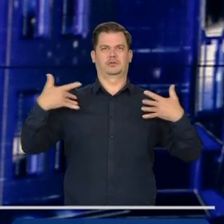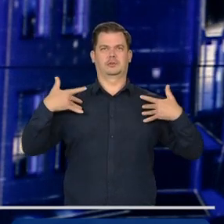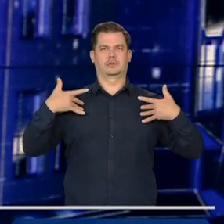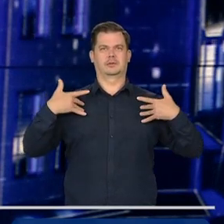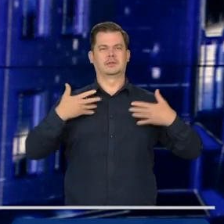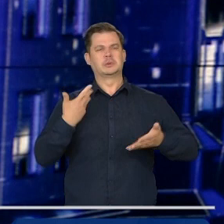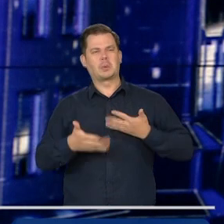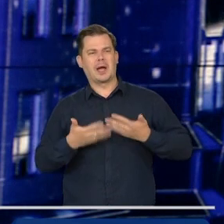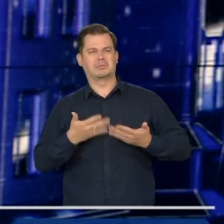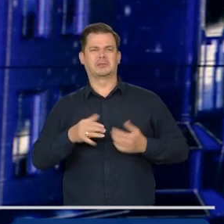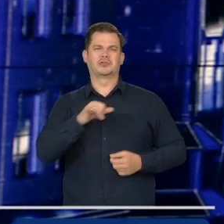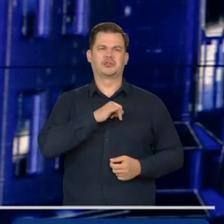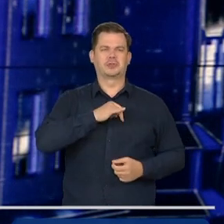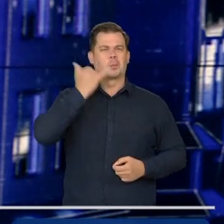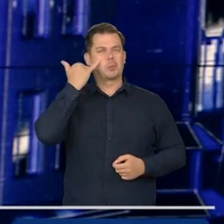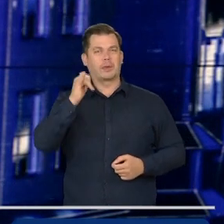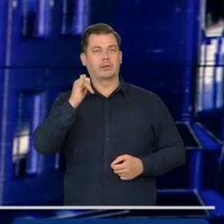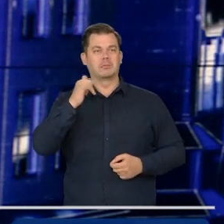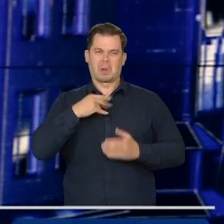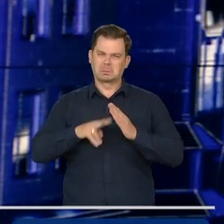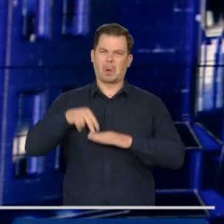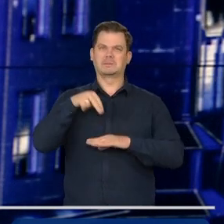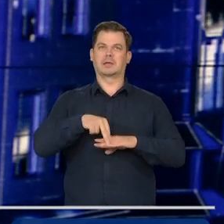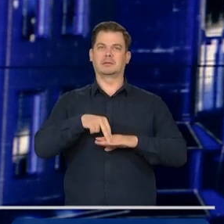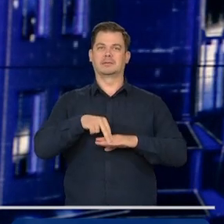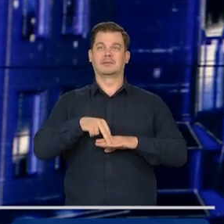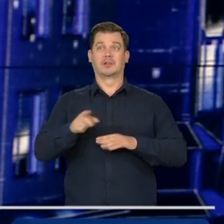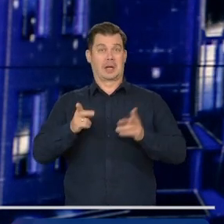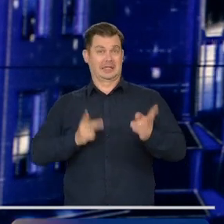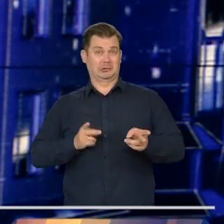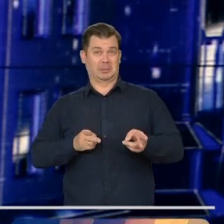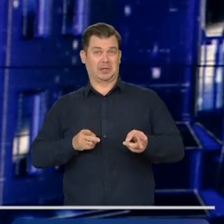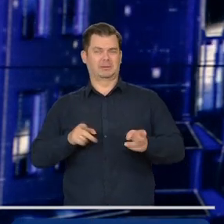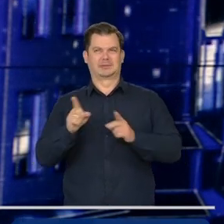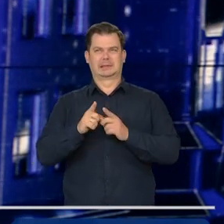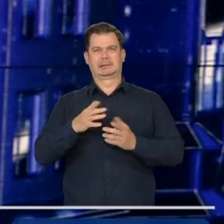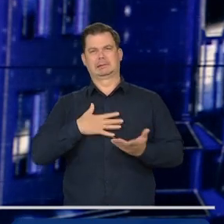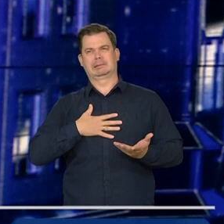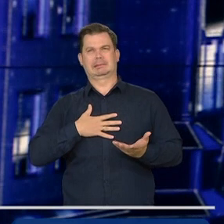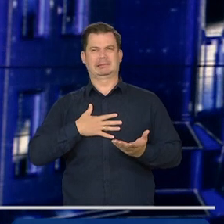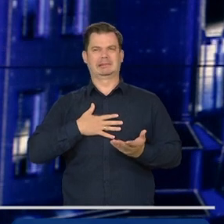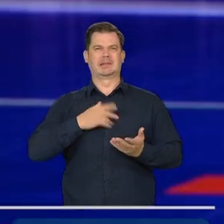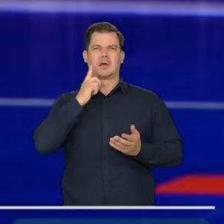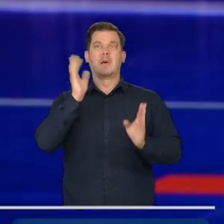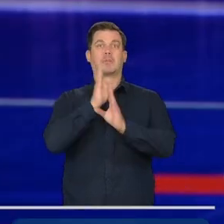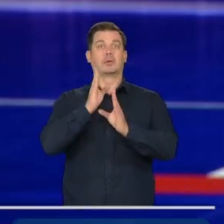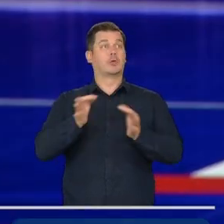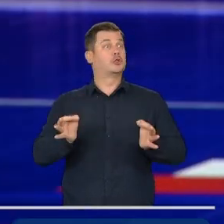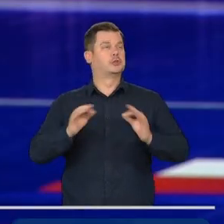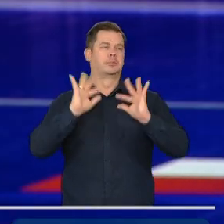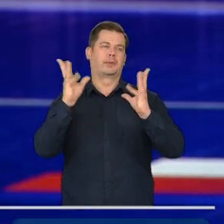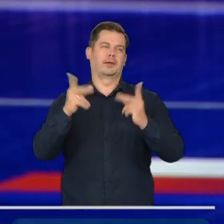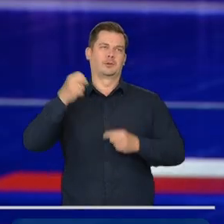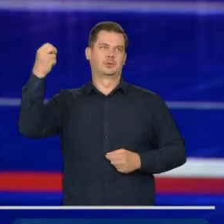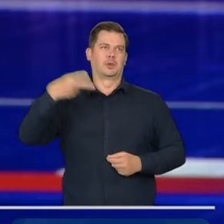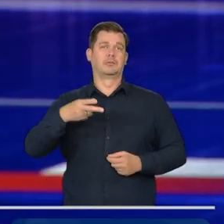swoje słabości, swoje upadki. I powiem, że mimo, że pora jest taka listopadowa i ten nastrój, tak jak pani redaktor opisała... Ale dziś było pięknie. Dziś było pięknie,